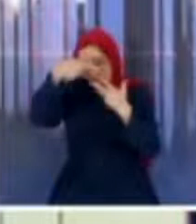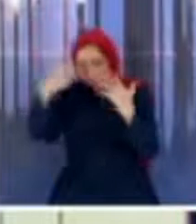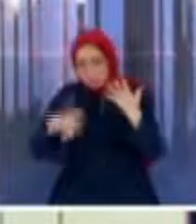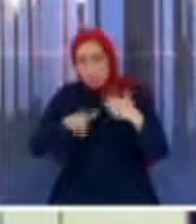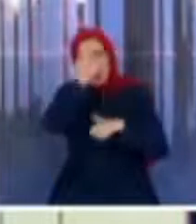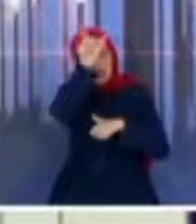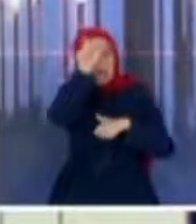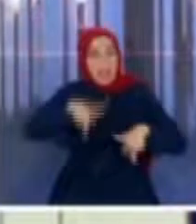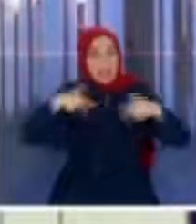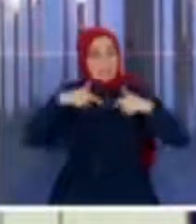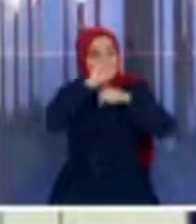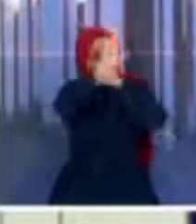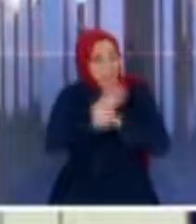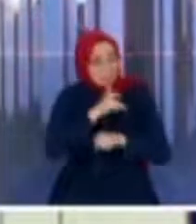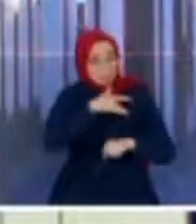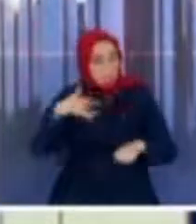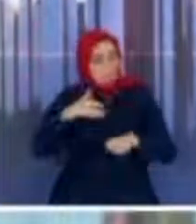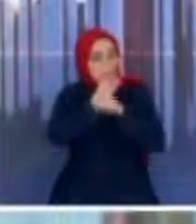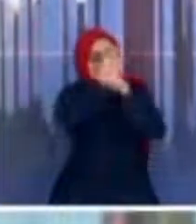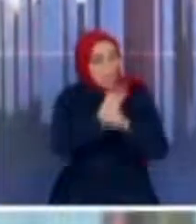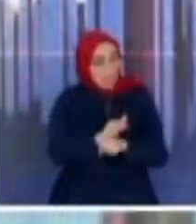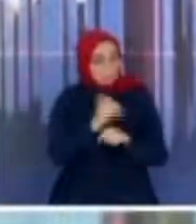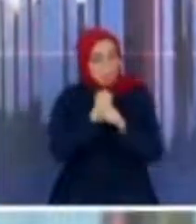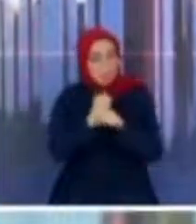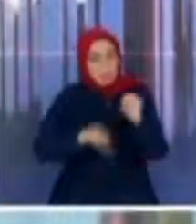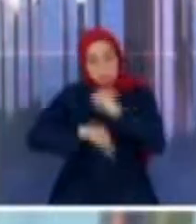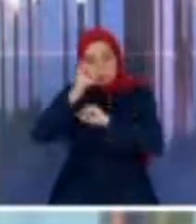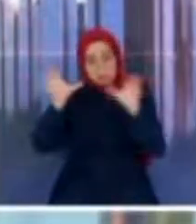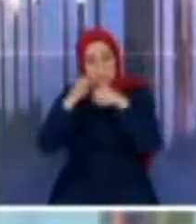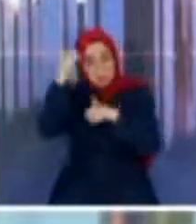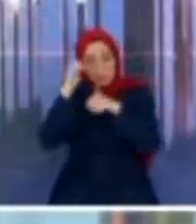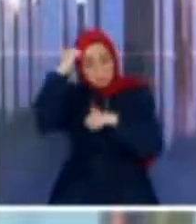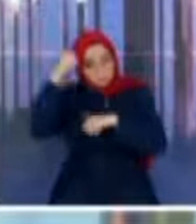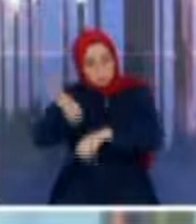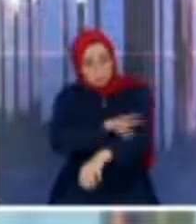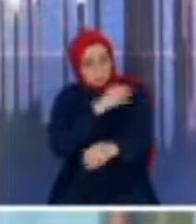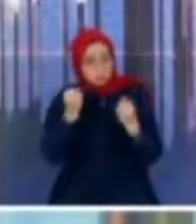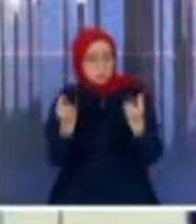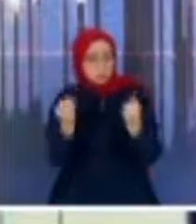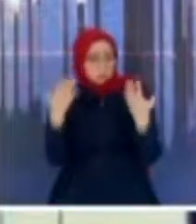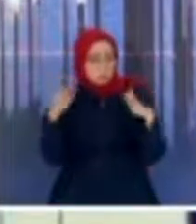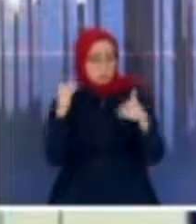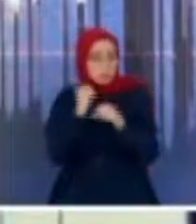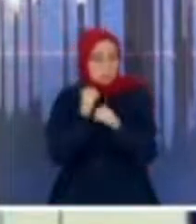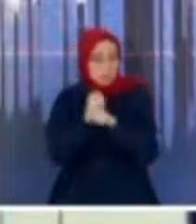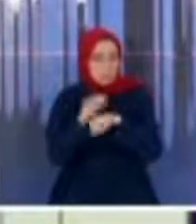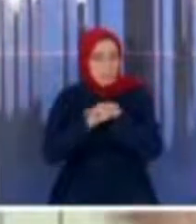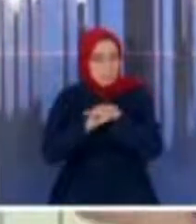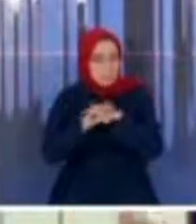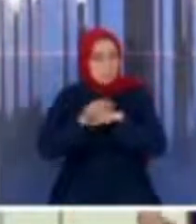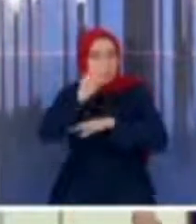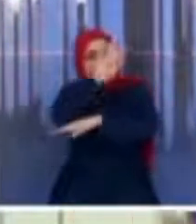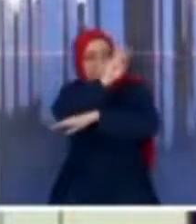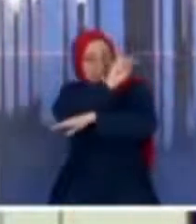وحفظ الصحه نتاعه. اكيد باش نعملوا اكثر معناها دورات تكوينيه وحملات تحسيسيه وتوعويه في المجال نتاع السلامه المهنيه والا